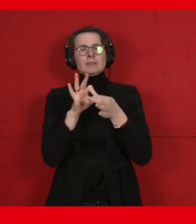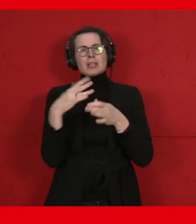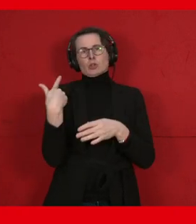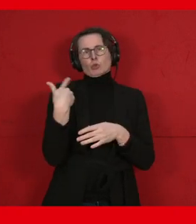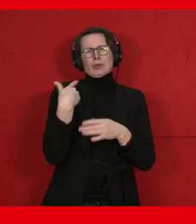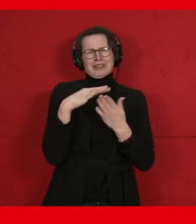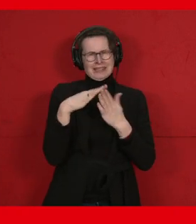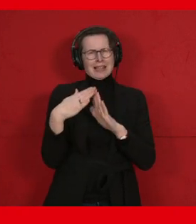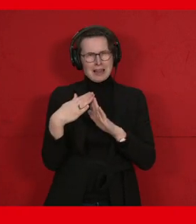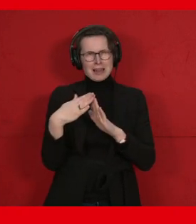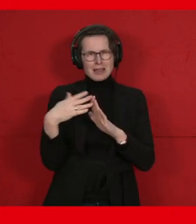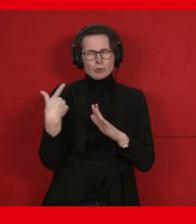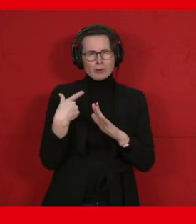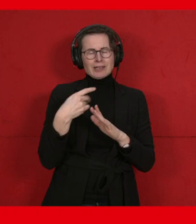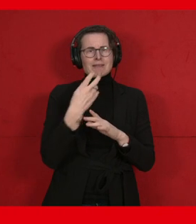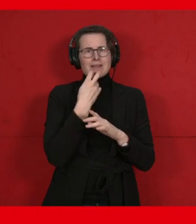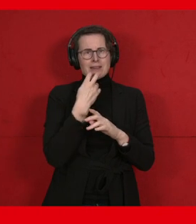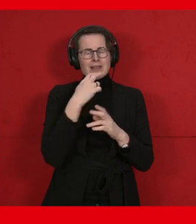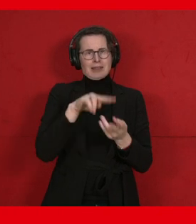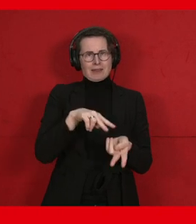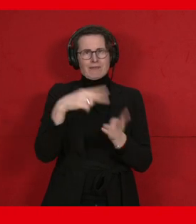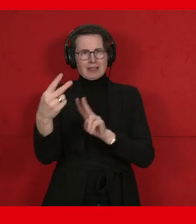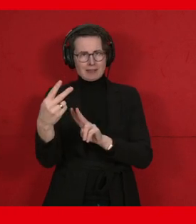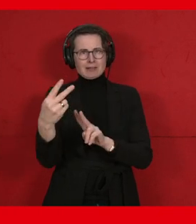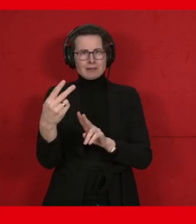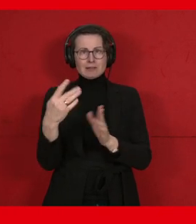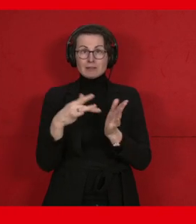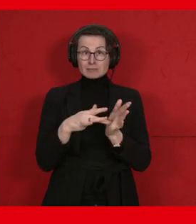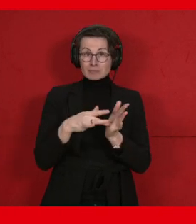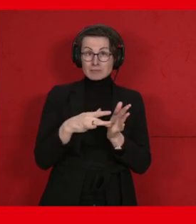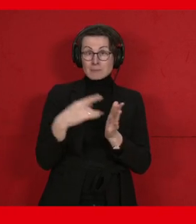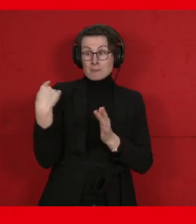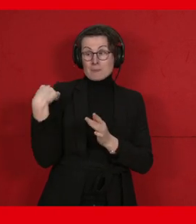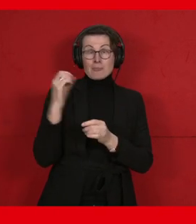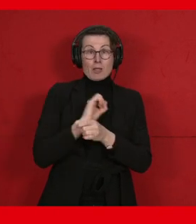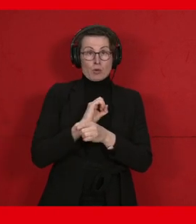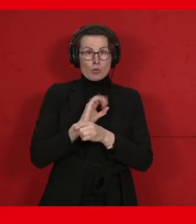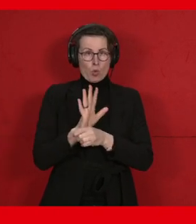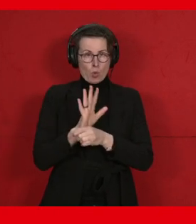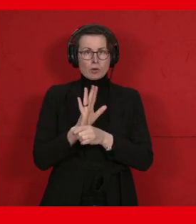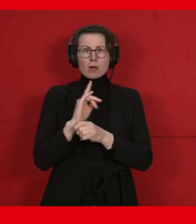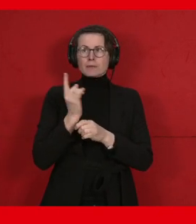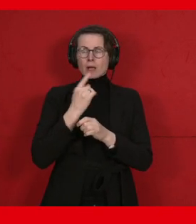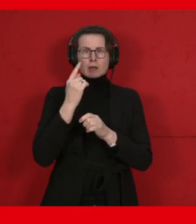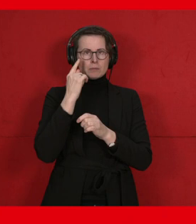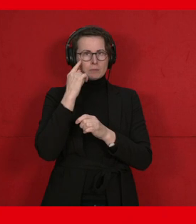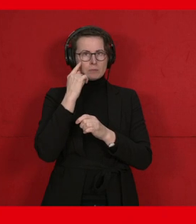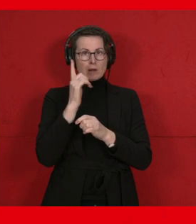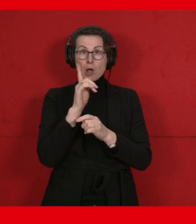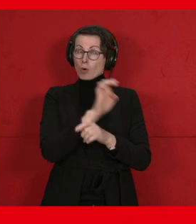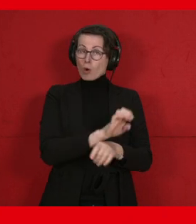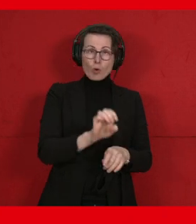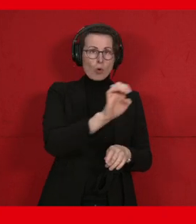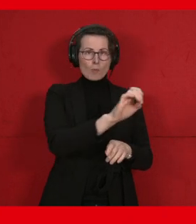Green Deal, rund um die europäische Energiewende zu stärken. Denn ich glaube, nach dem Corona-Loch, in dem wir uns europaweit auch mit